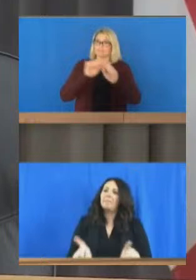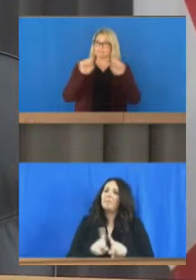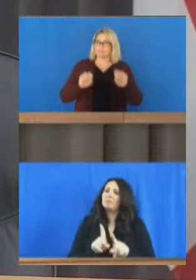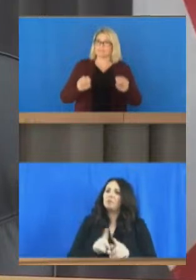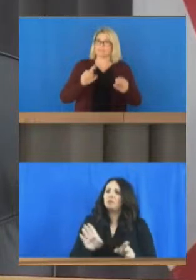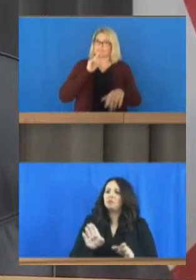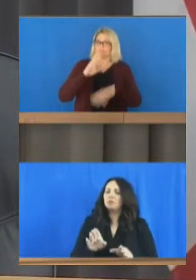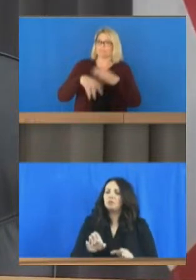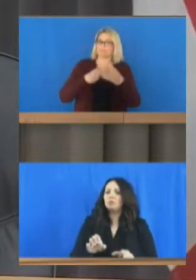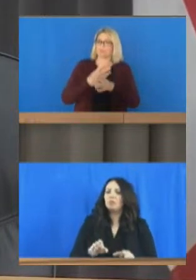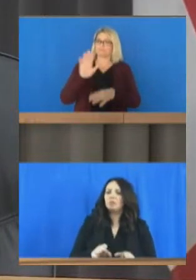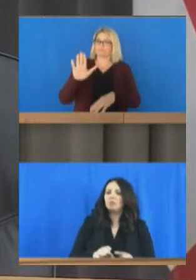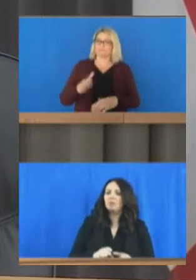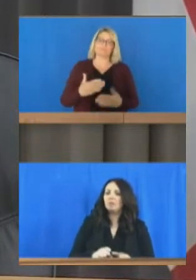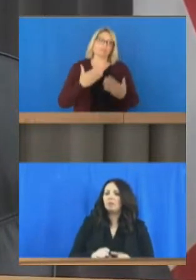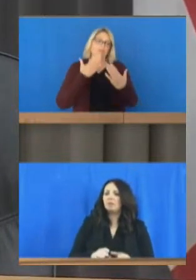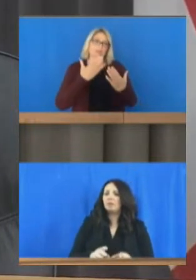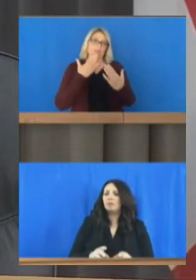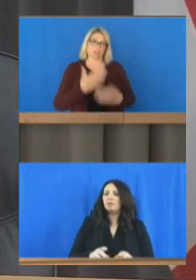566.